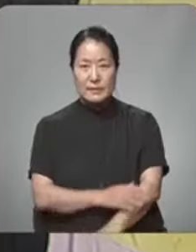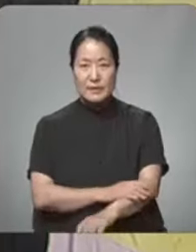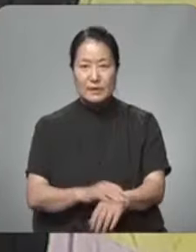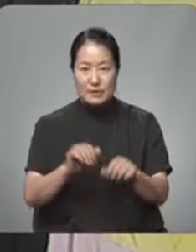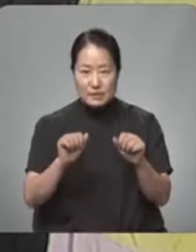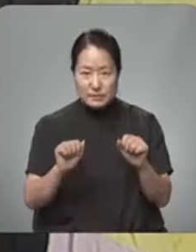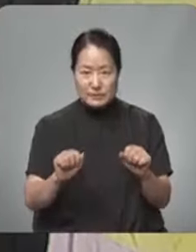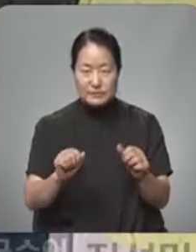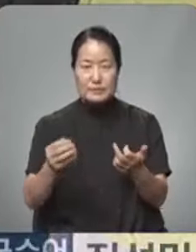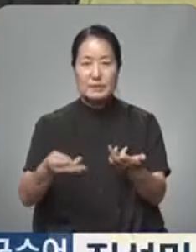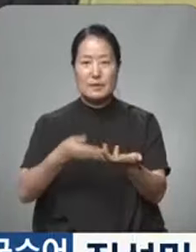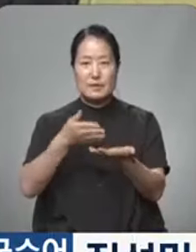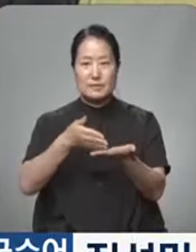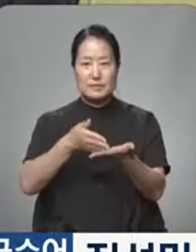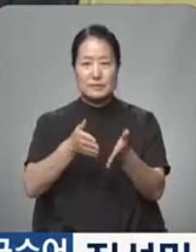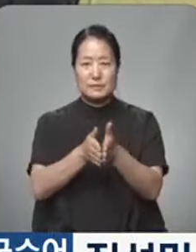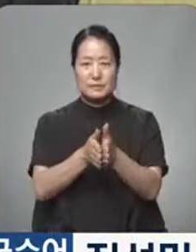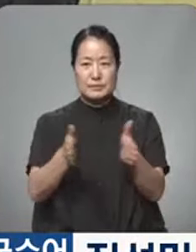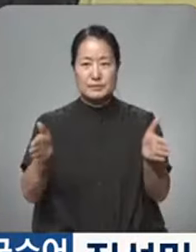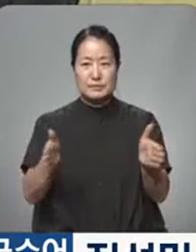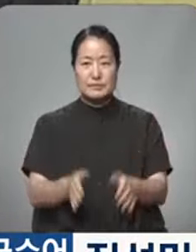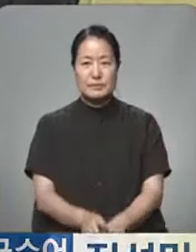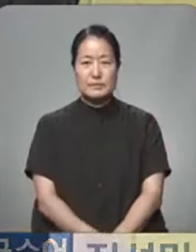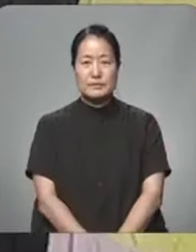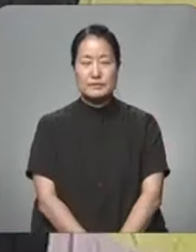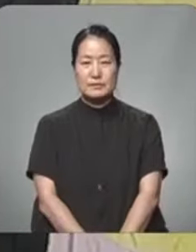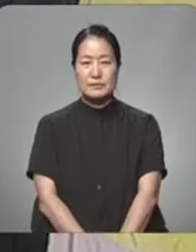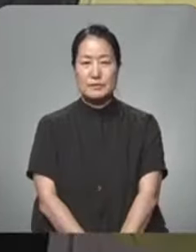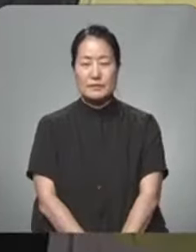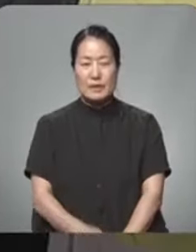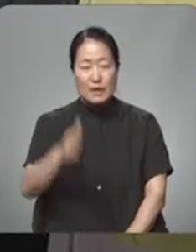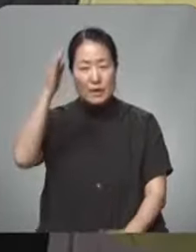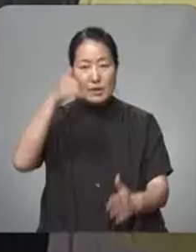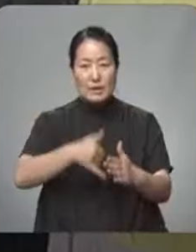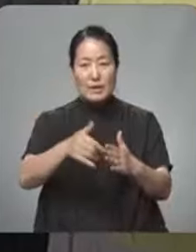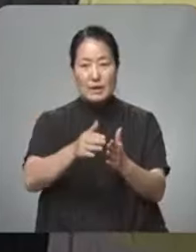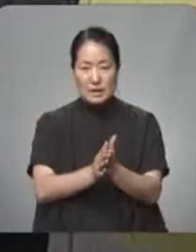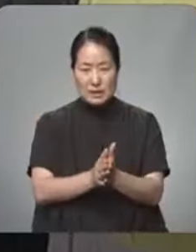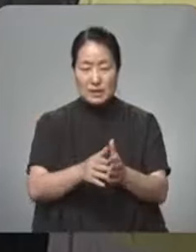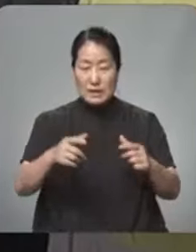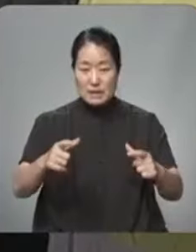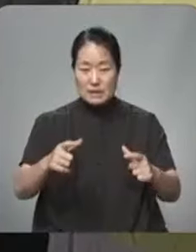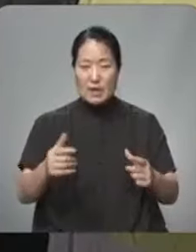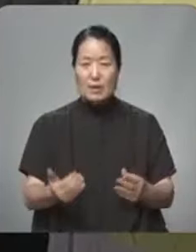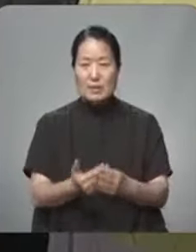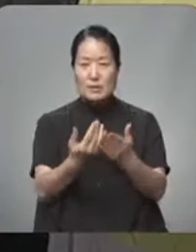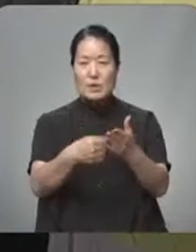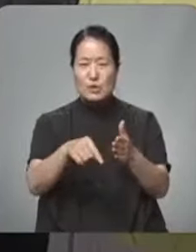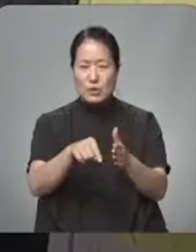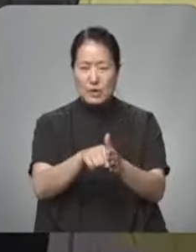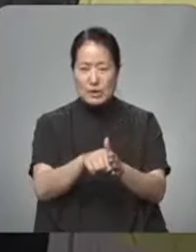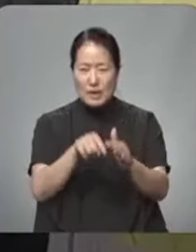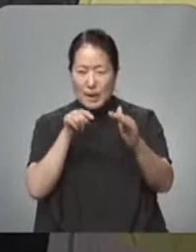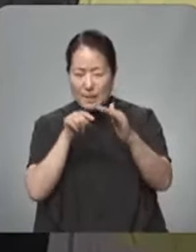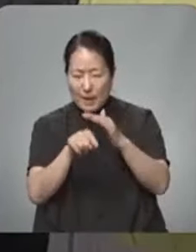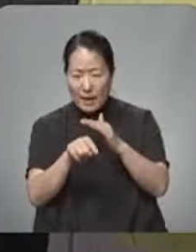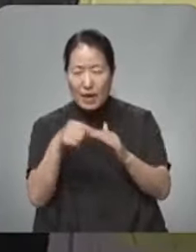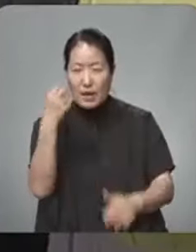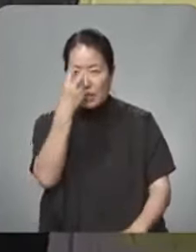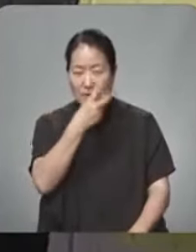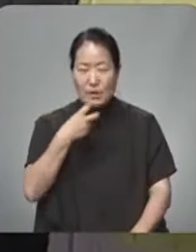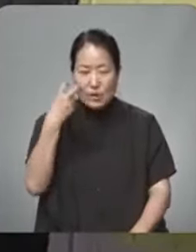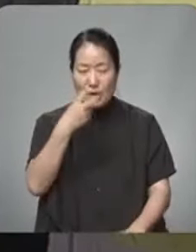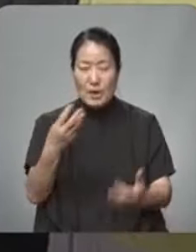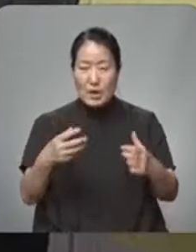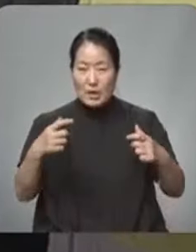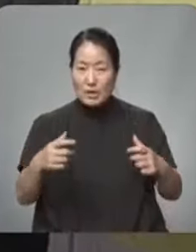여러분 안녕하십니까? 9시 강원 뉴스입니다. 팔광 지역 활성화를 위한 현장 점검과 강원도민과 함께하는 현안